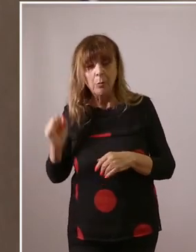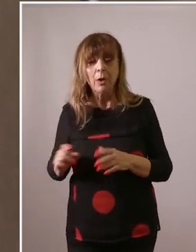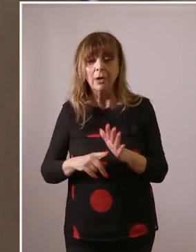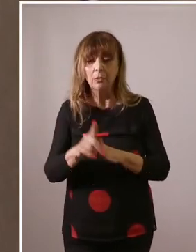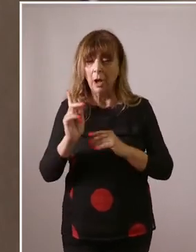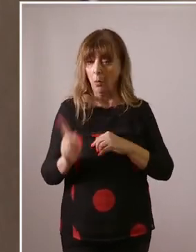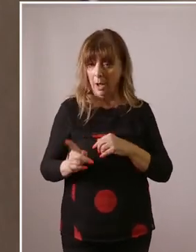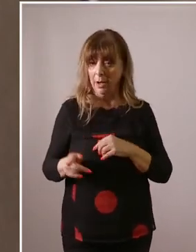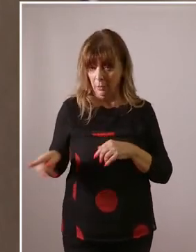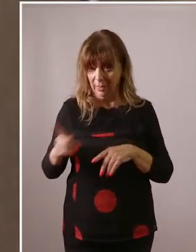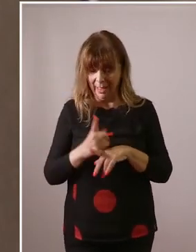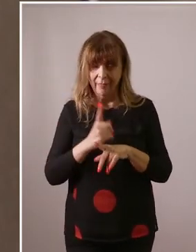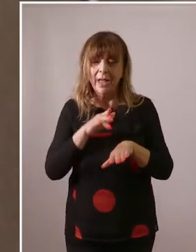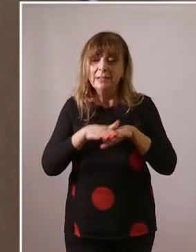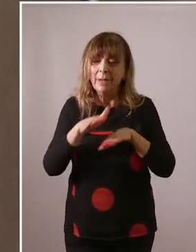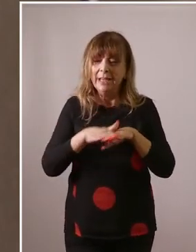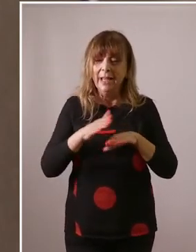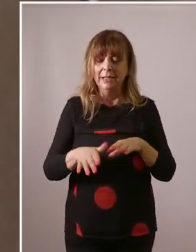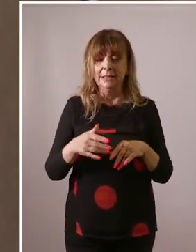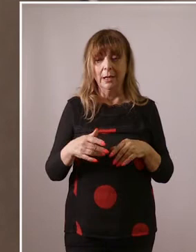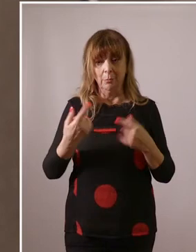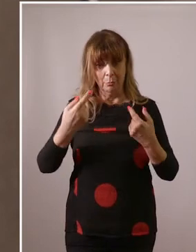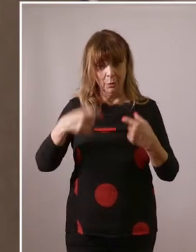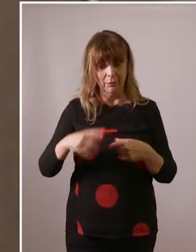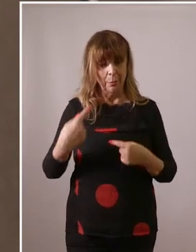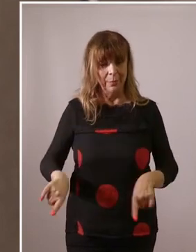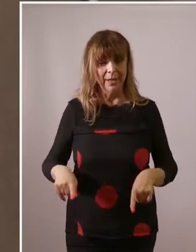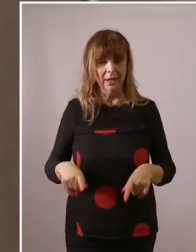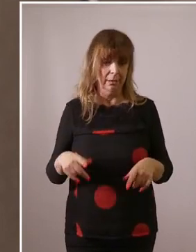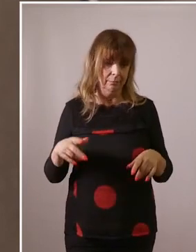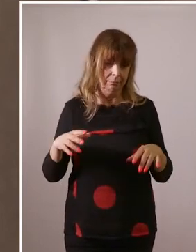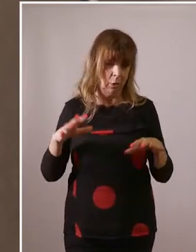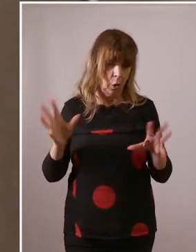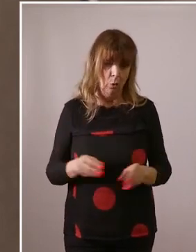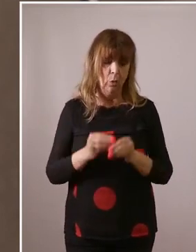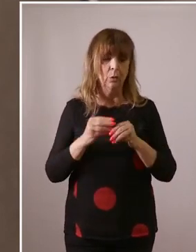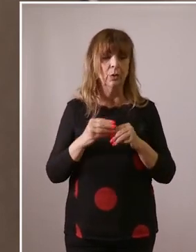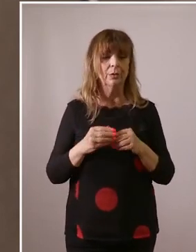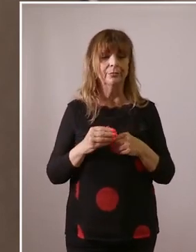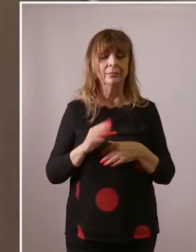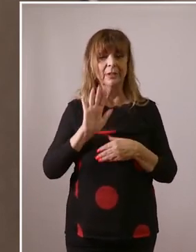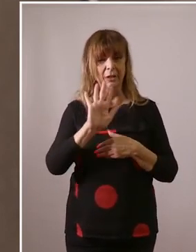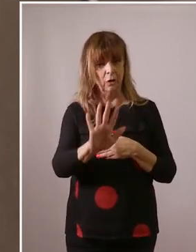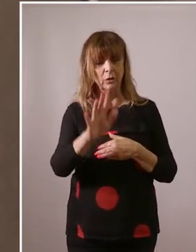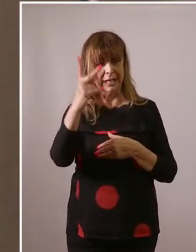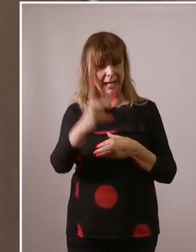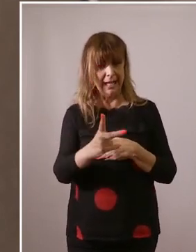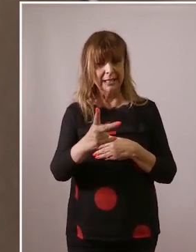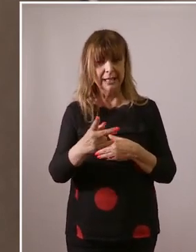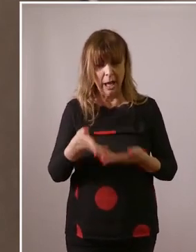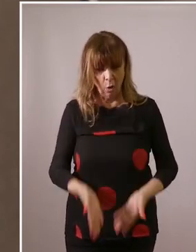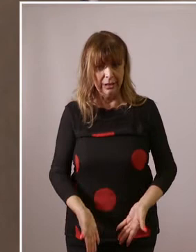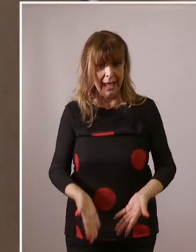ed è per questo e concludo che di fronte a una realtà come quella